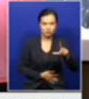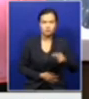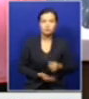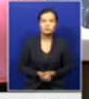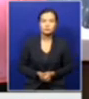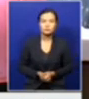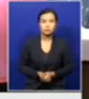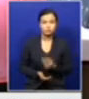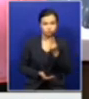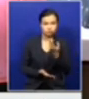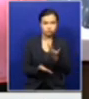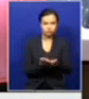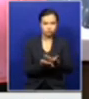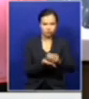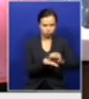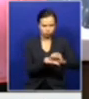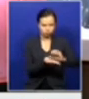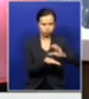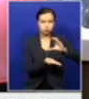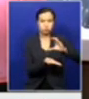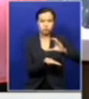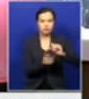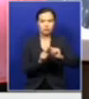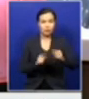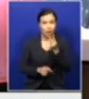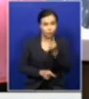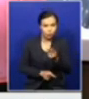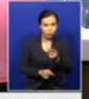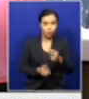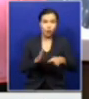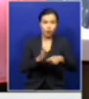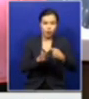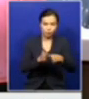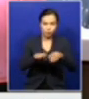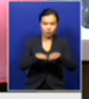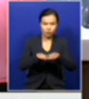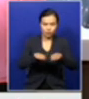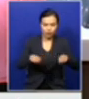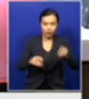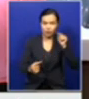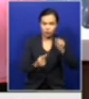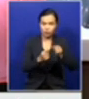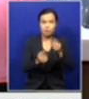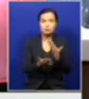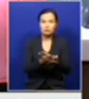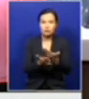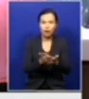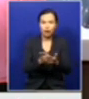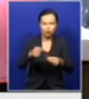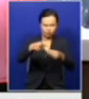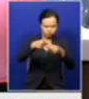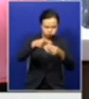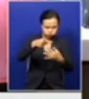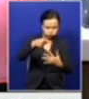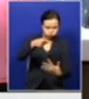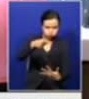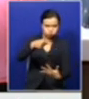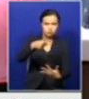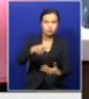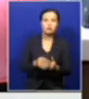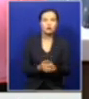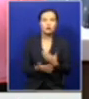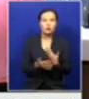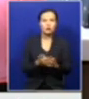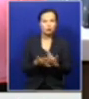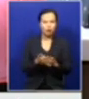ดูจำนวนว่าเยอะแล้วค่ะแต่มาดูเงื่อนไขที่จะเข้าถึงเงินกลับเยอะกว่าเงื่อนไขเยอะไปหม